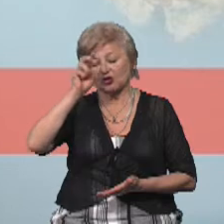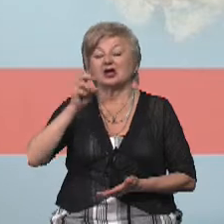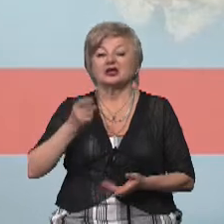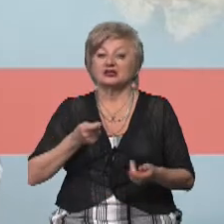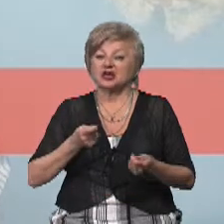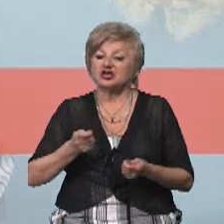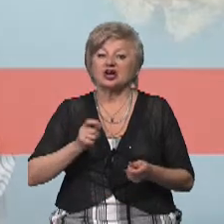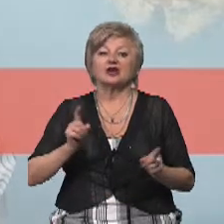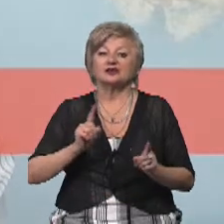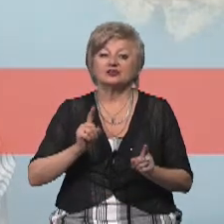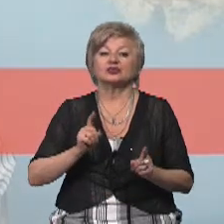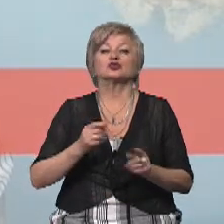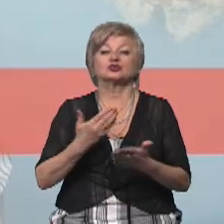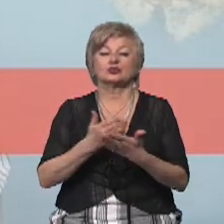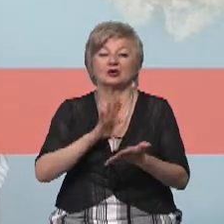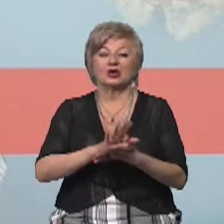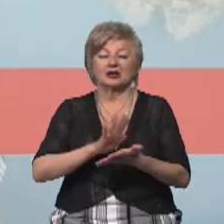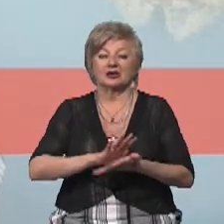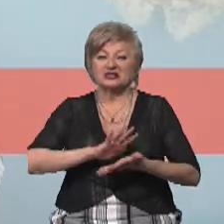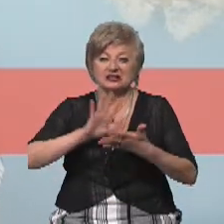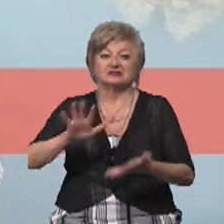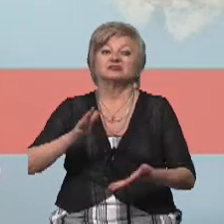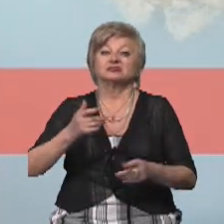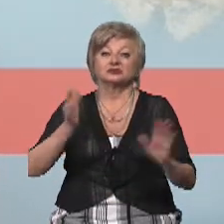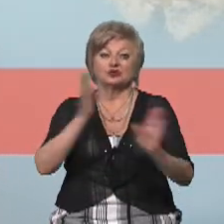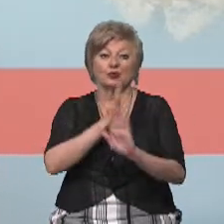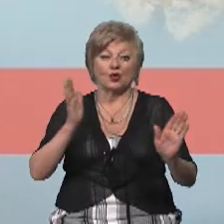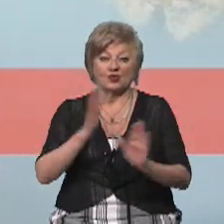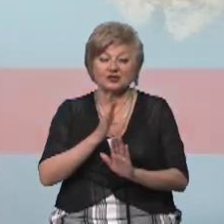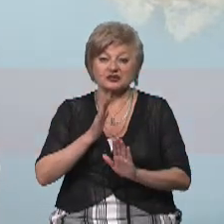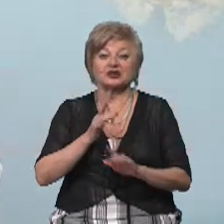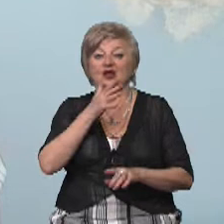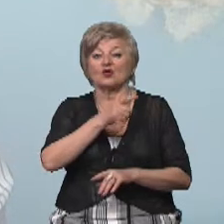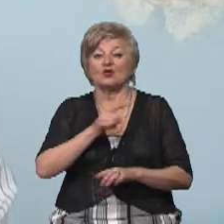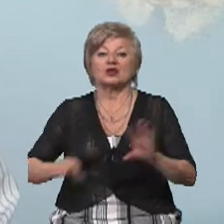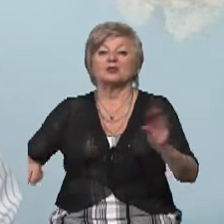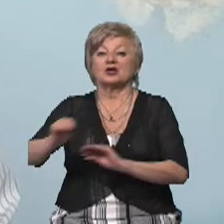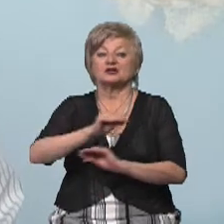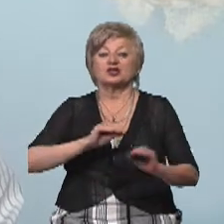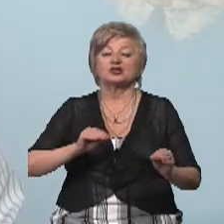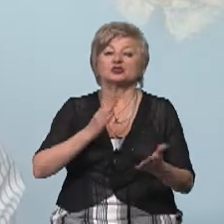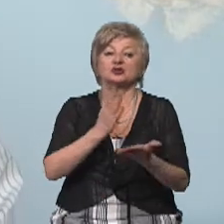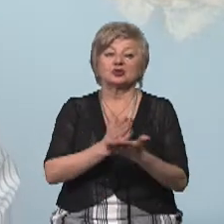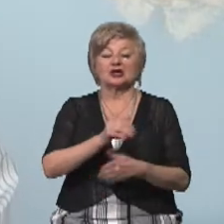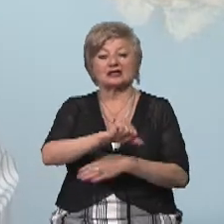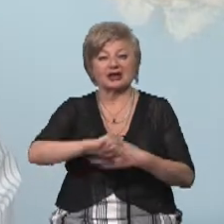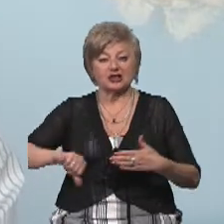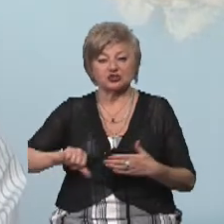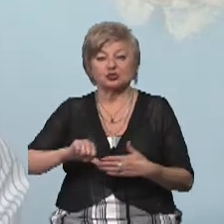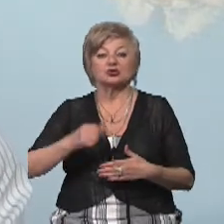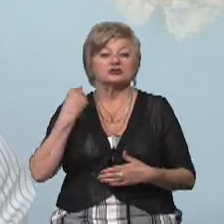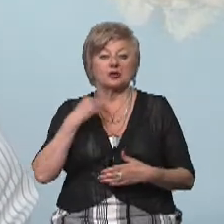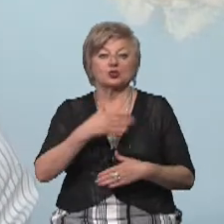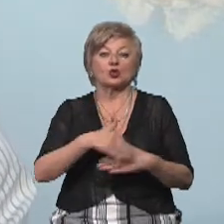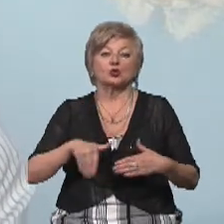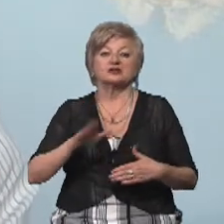про можливі викиди забруднюючих речовин в атмосферне повітря під час експлуатації котельні, що розташована за адресою Запоріжжя,